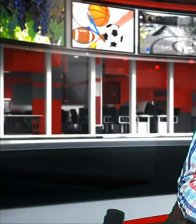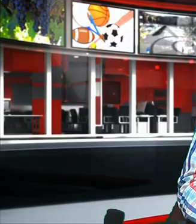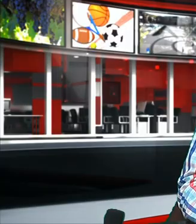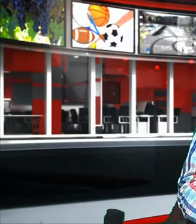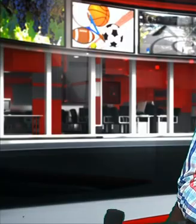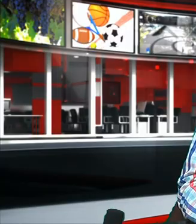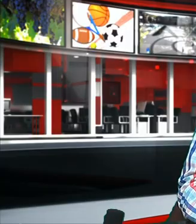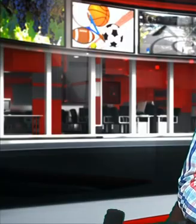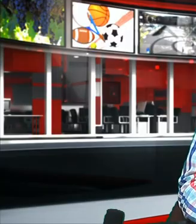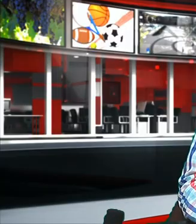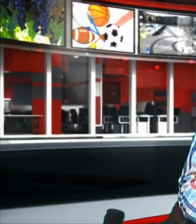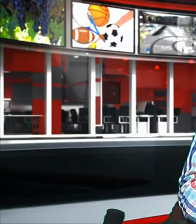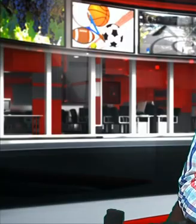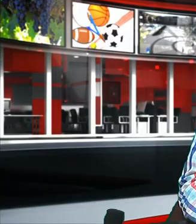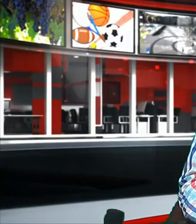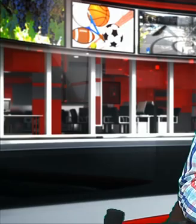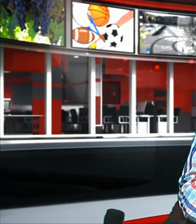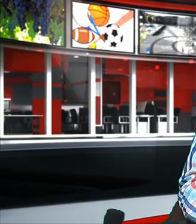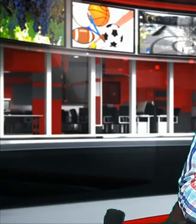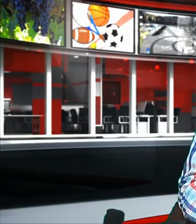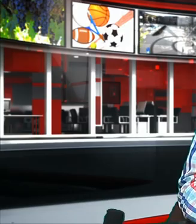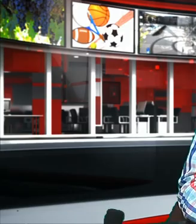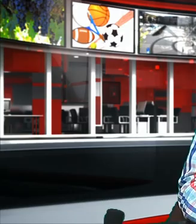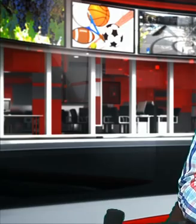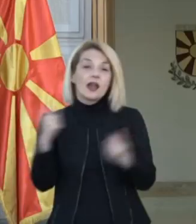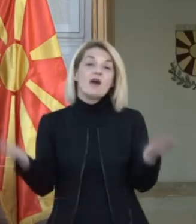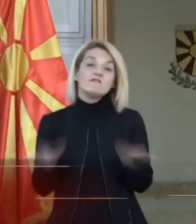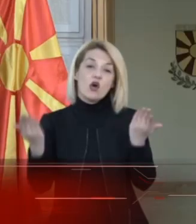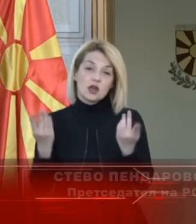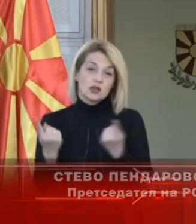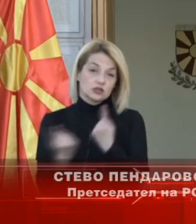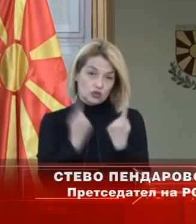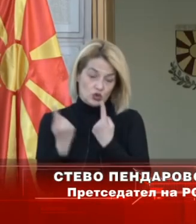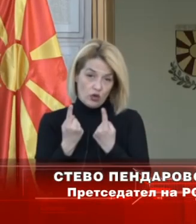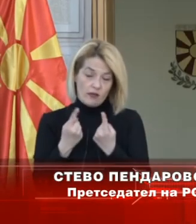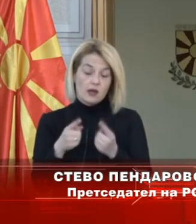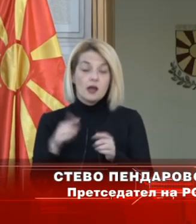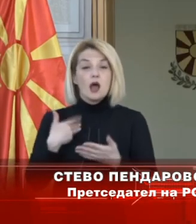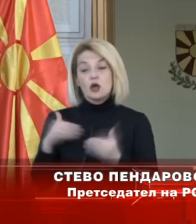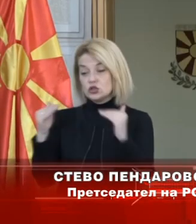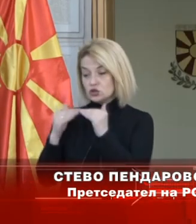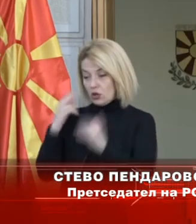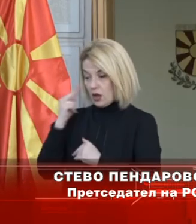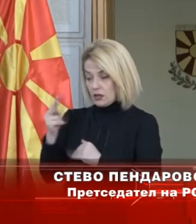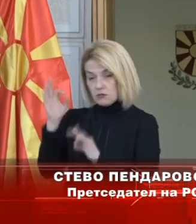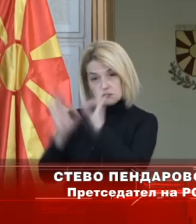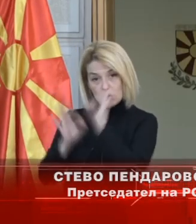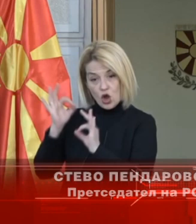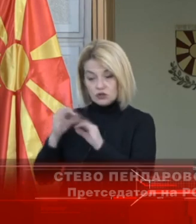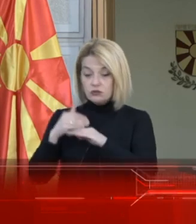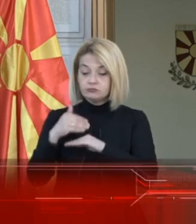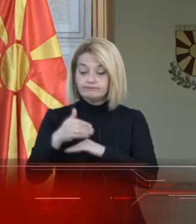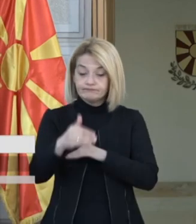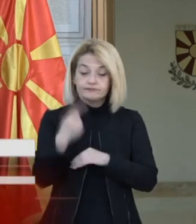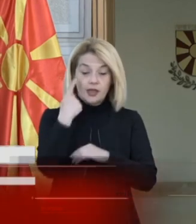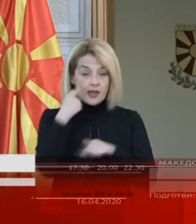Воредната состојба во земјава продолжена за уште 30 дена. Согласно на направените проценки, за периодот кој следи,